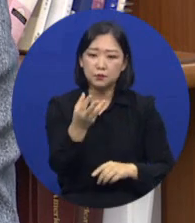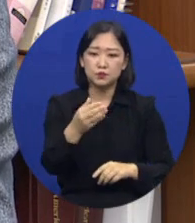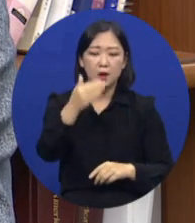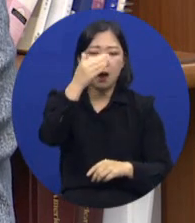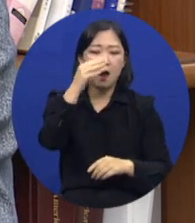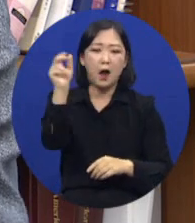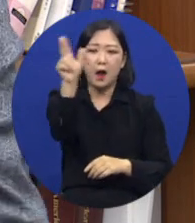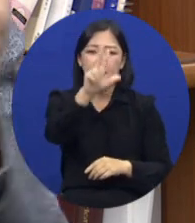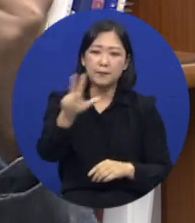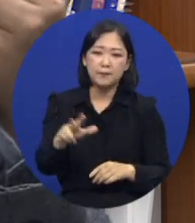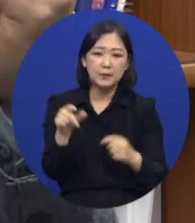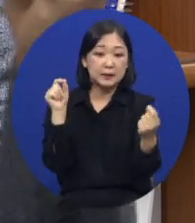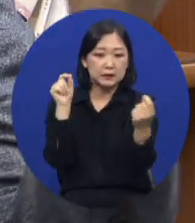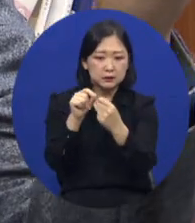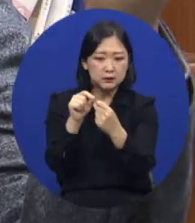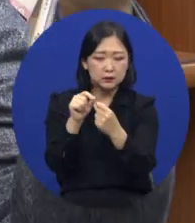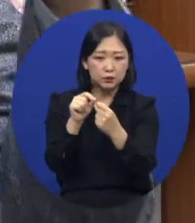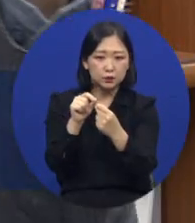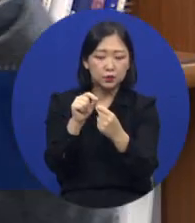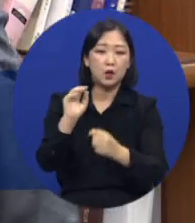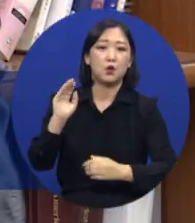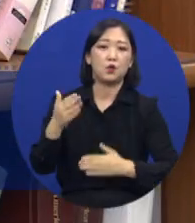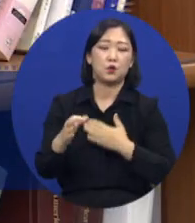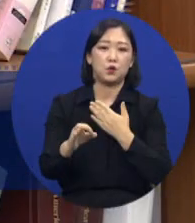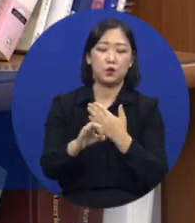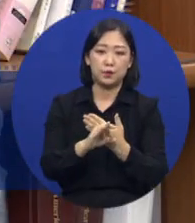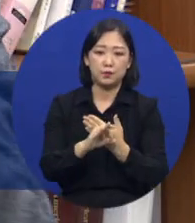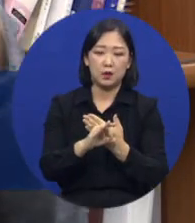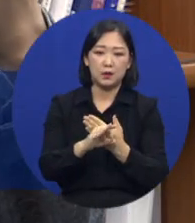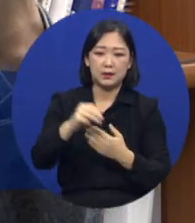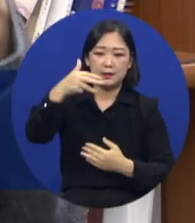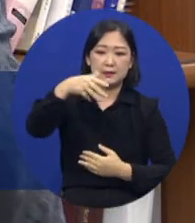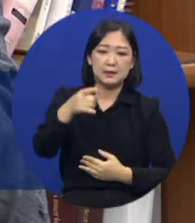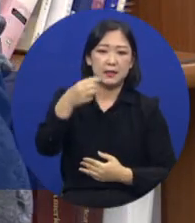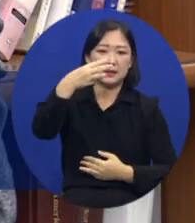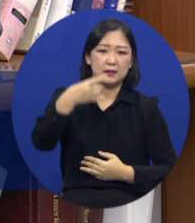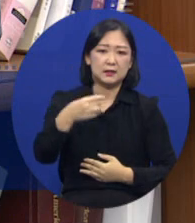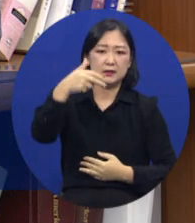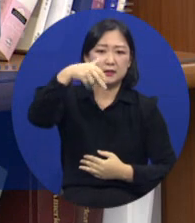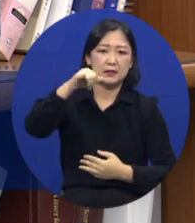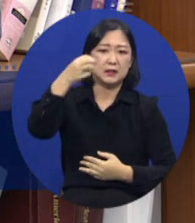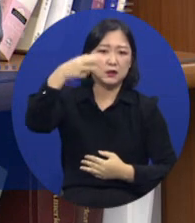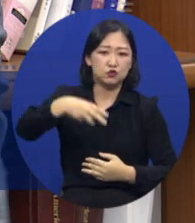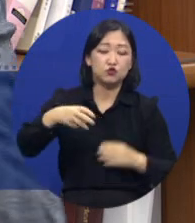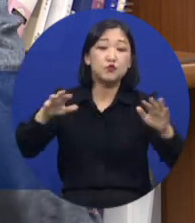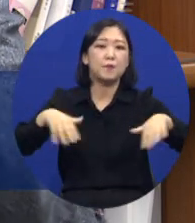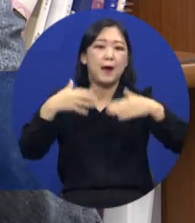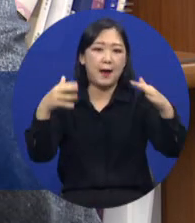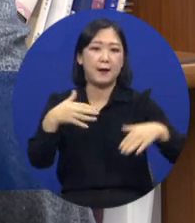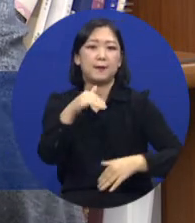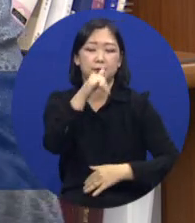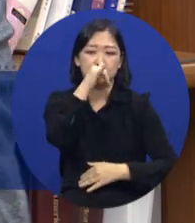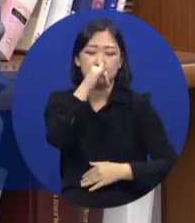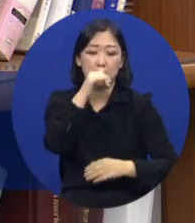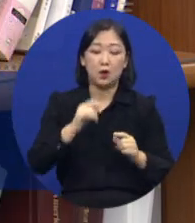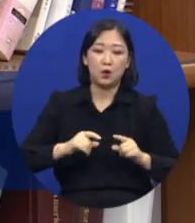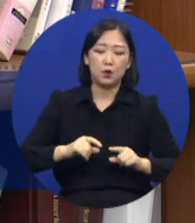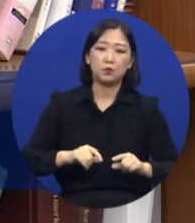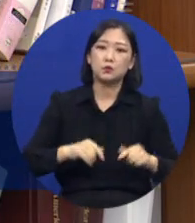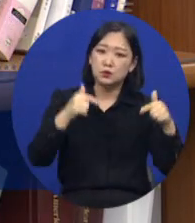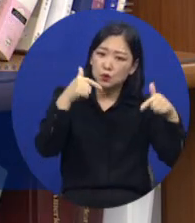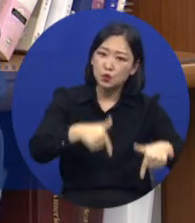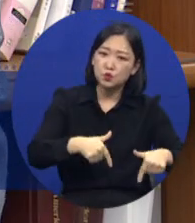근처로 오게 되면 우리나라 상공에 제트기류라는 강한 편서풍이 있습니다. 그래서 서쪽에서